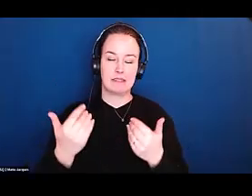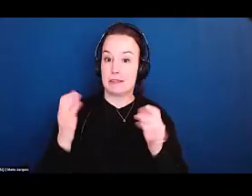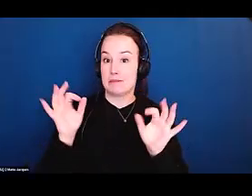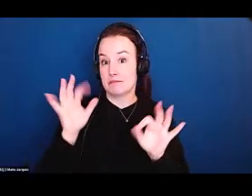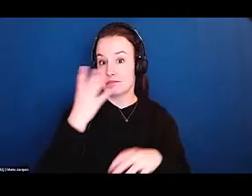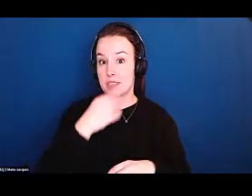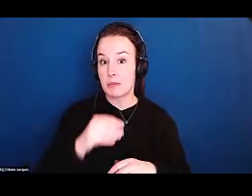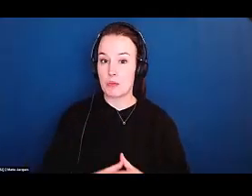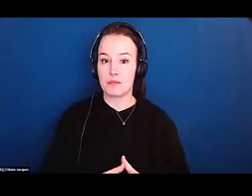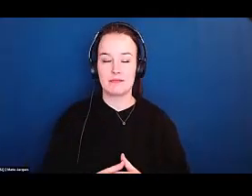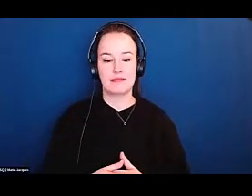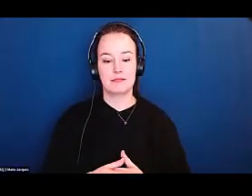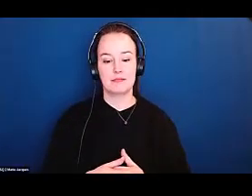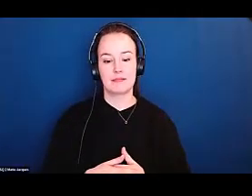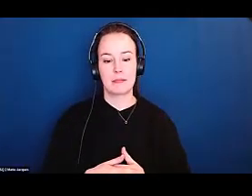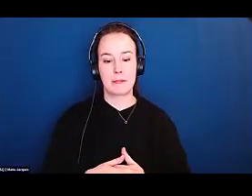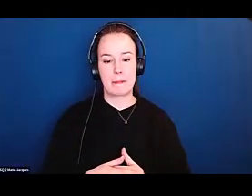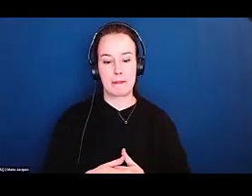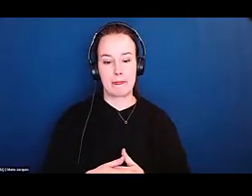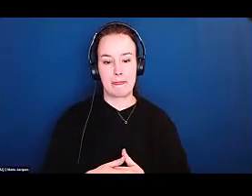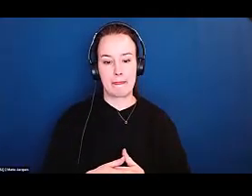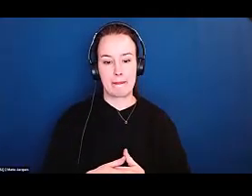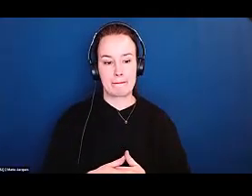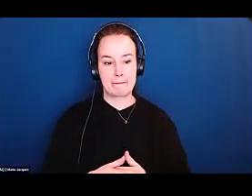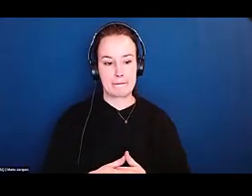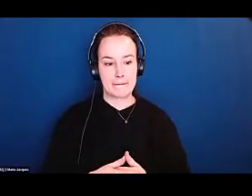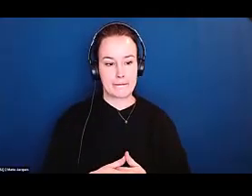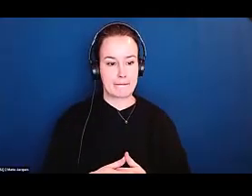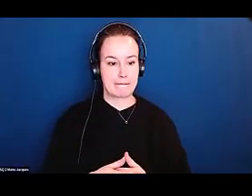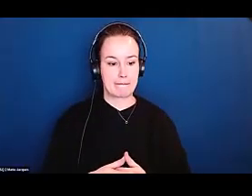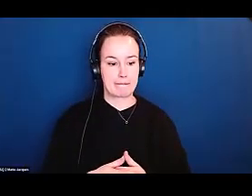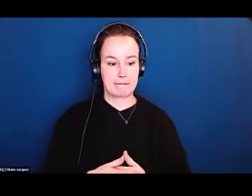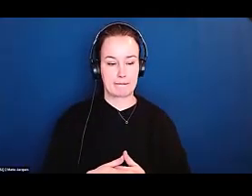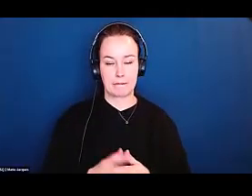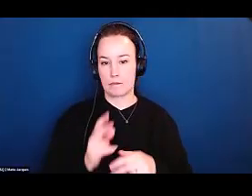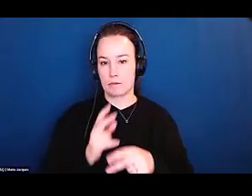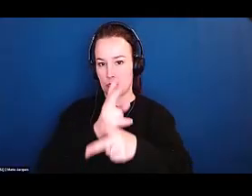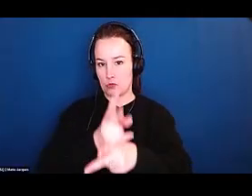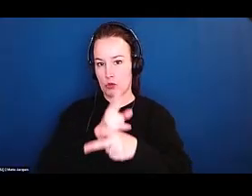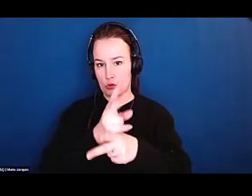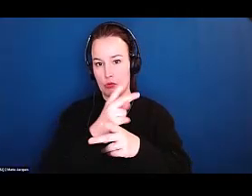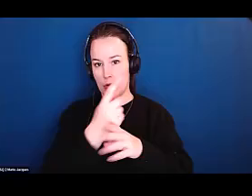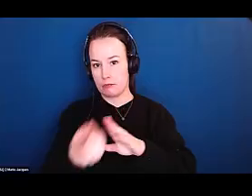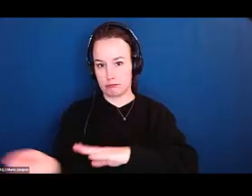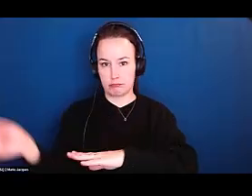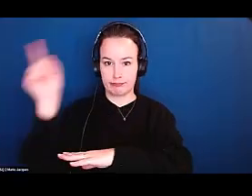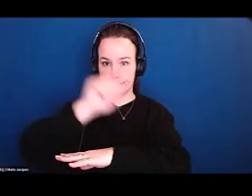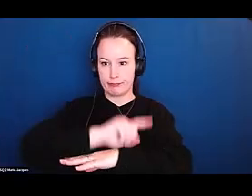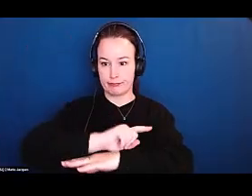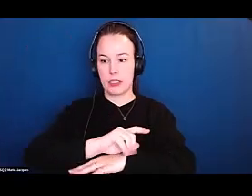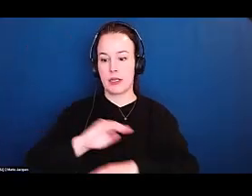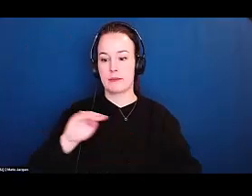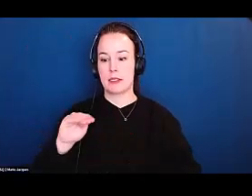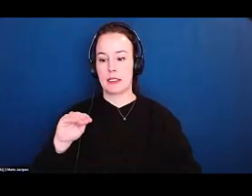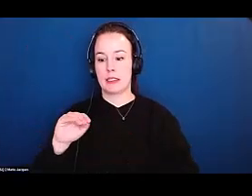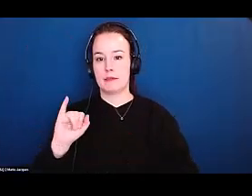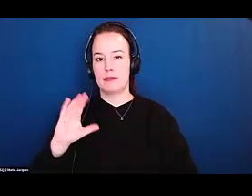beau. Nous avons des soins toute la journée et Michel est notre